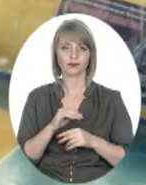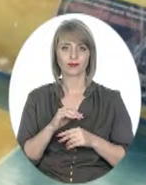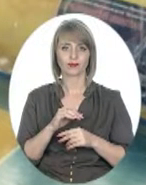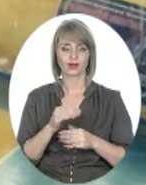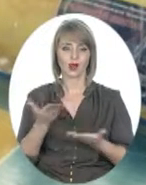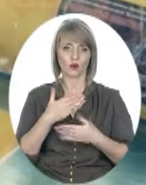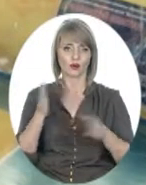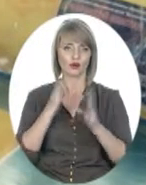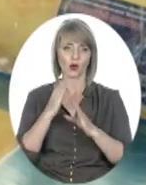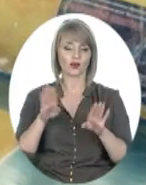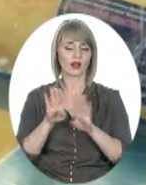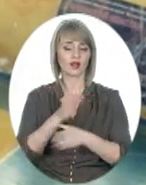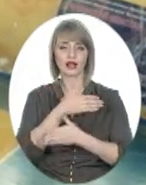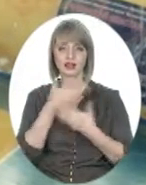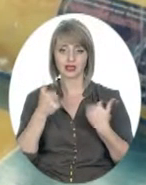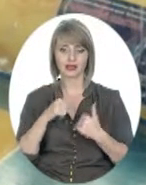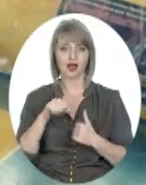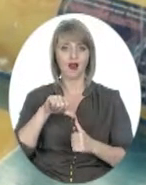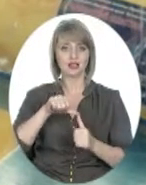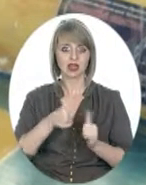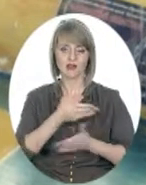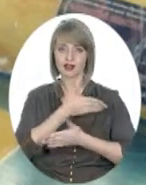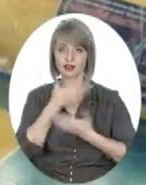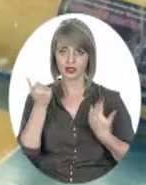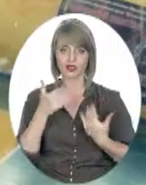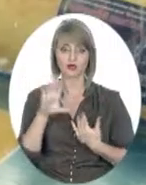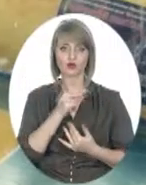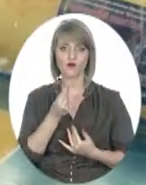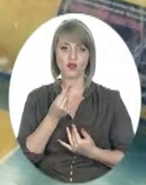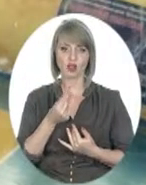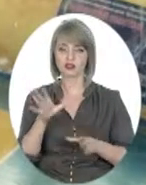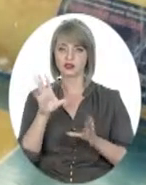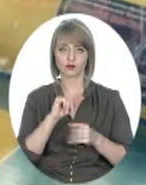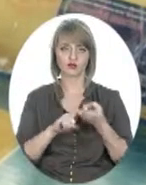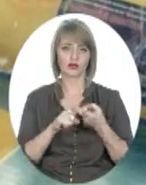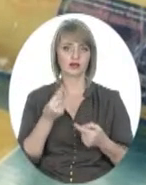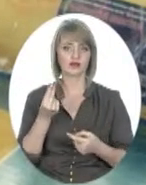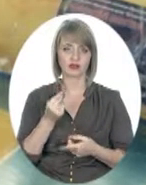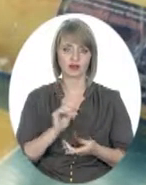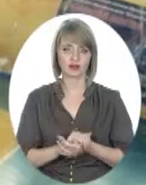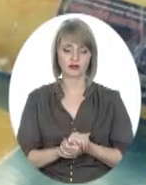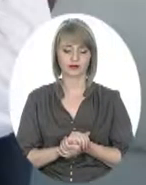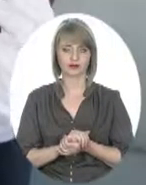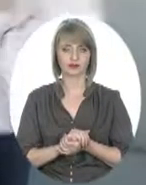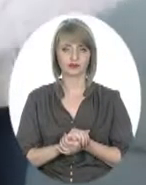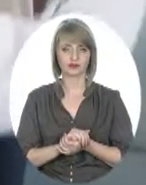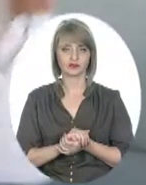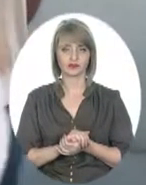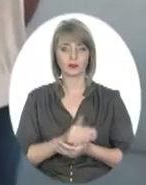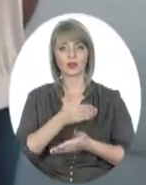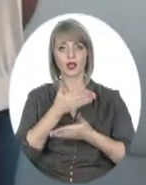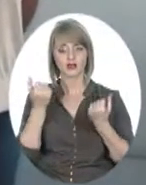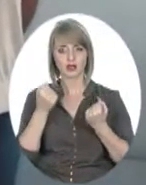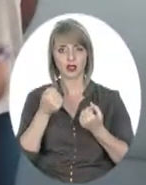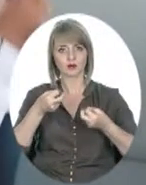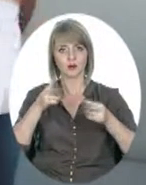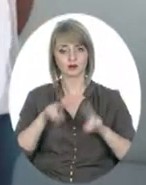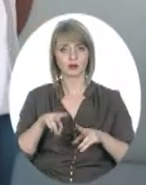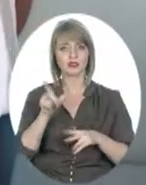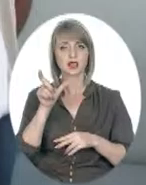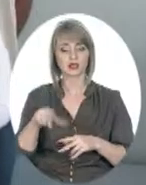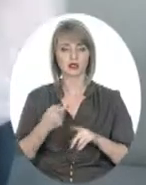она свою судьбу с профессиональным спортом, если бы не случай. На сельской легкоатлетической дорожке Валю заметили и пригласили в город.